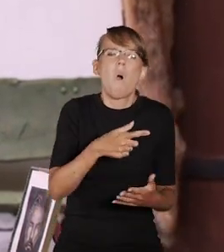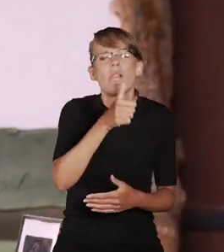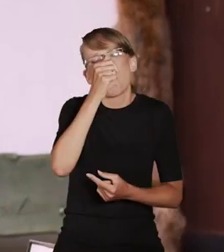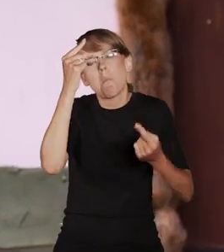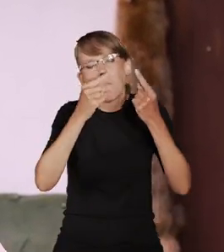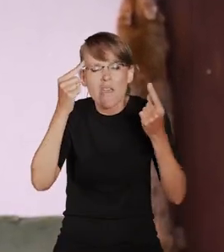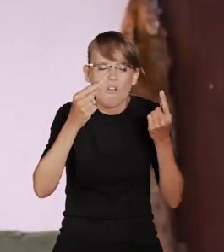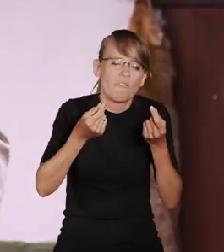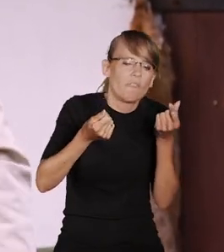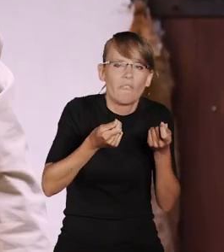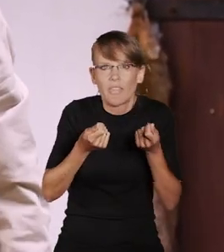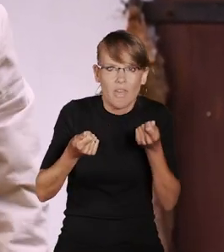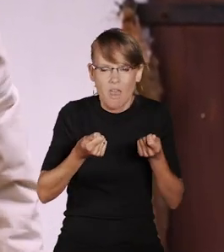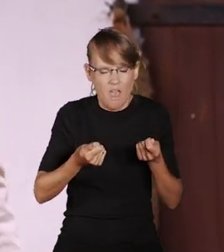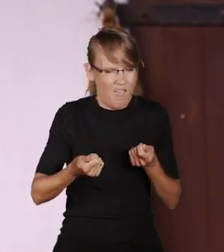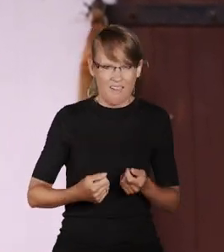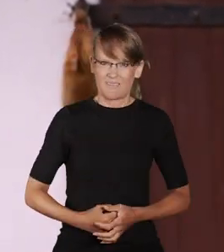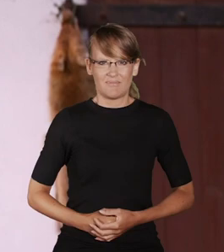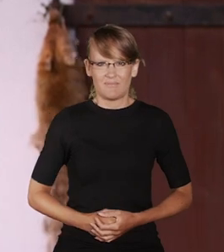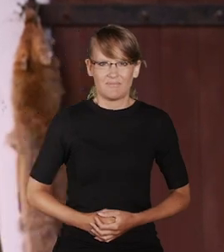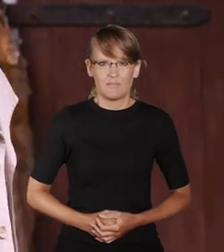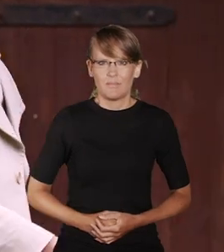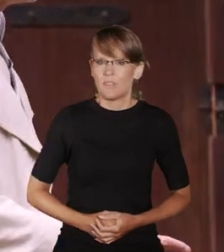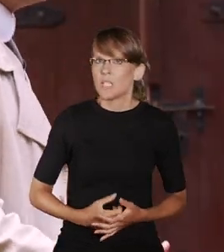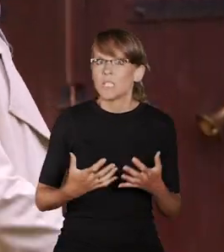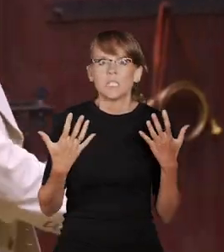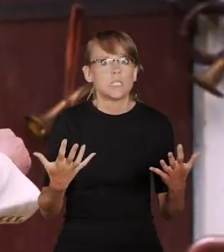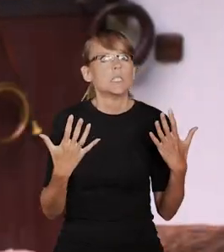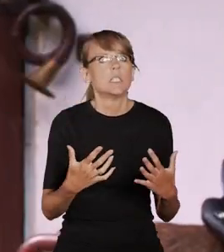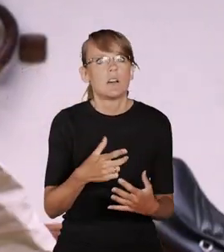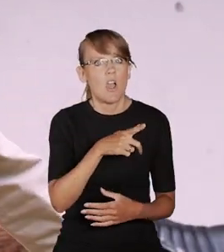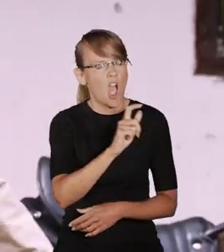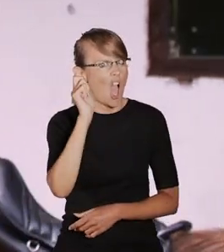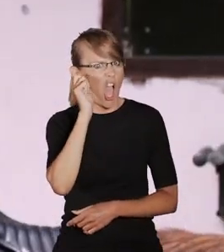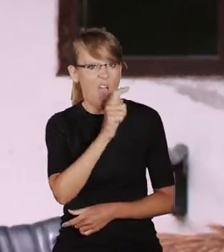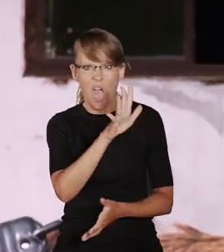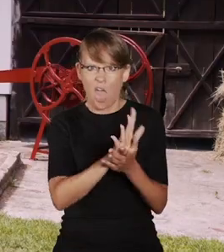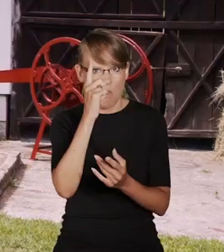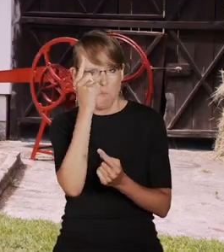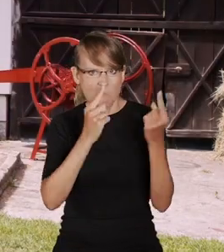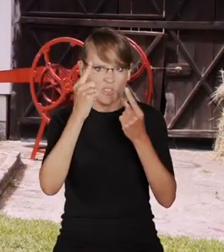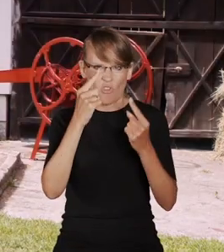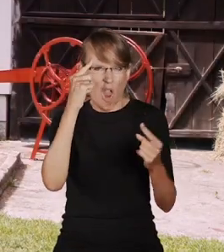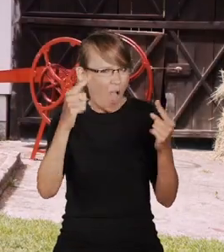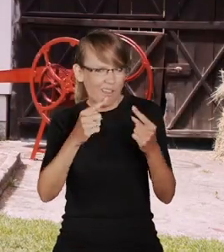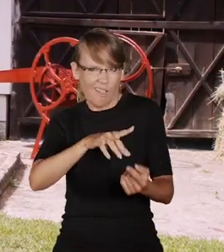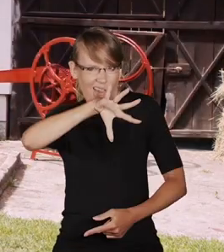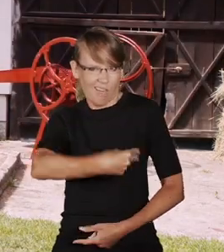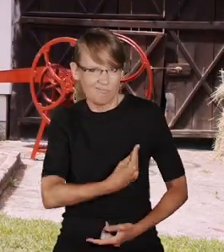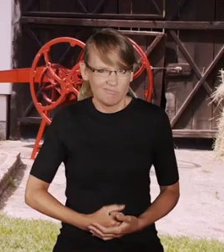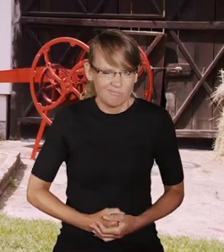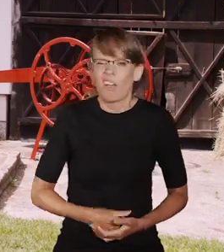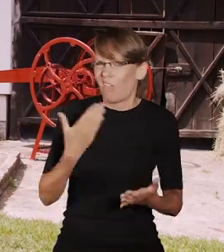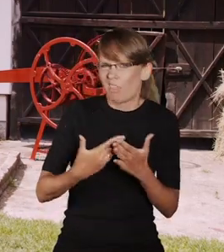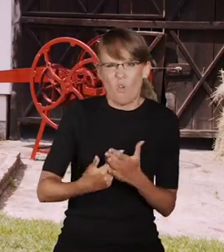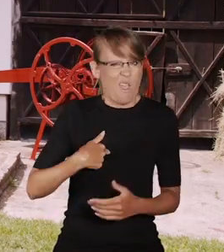być logika. Człowiek ma nóż na gardle. Pieniądze mu są potrzebne, że weź i choć powieś się. A ta nie płaci, bo ja kogo nie